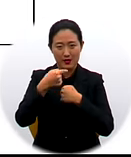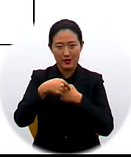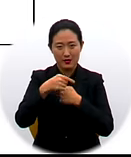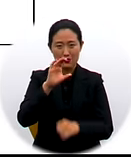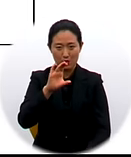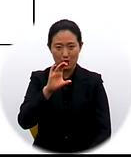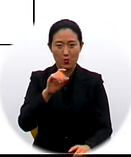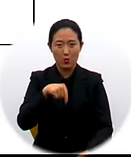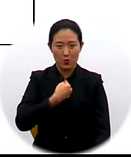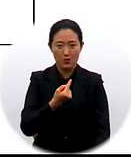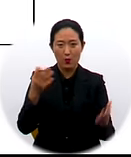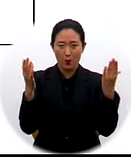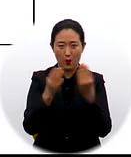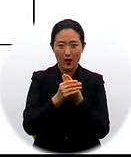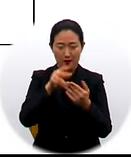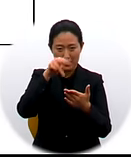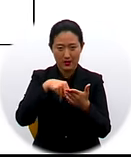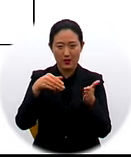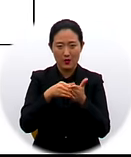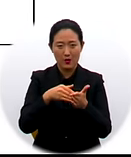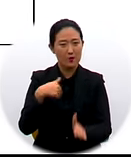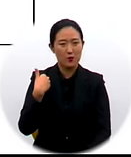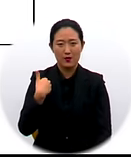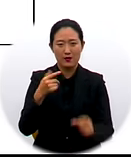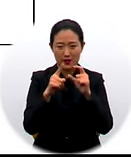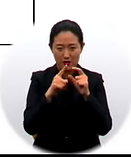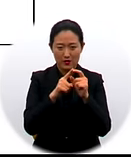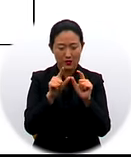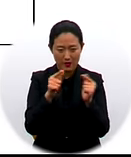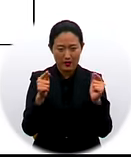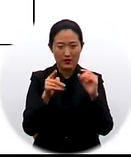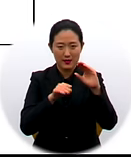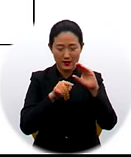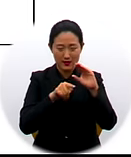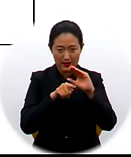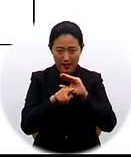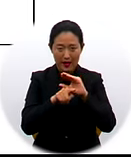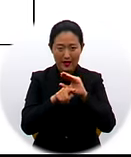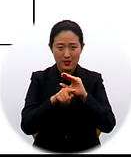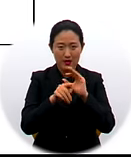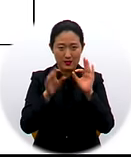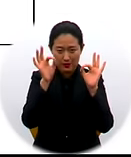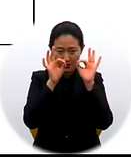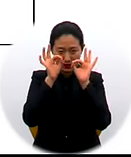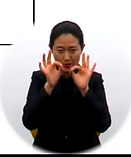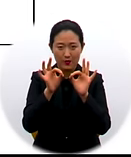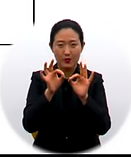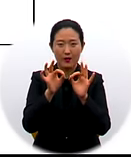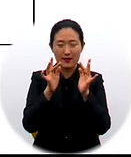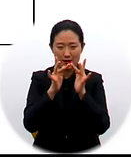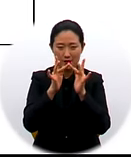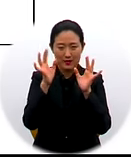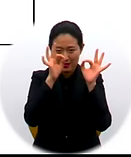1학년 여름방학이었는데 사피언스 되게 두꺼운 책을 혼자 완독했더라고요. 모르는 단어가 너무 많아서 막 국어사전 검색해가면서 또 근현대사에